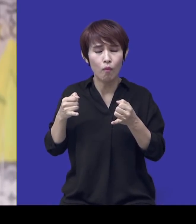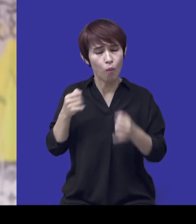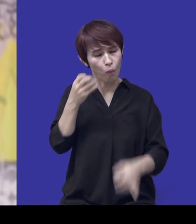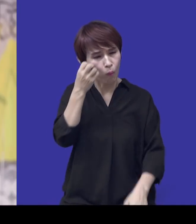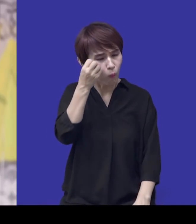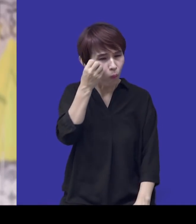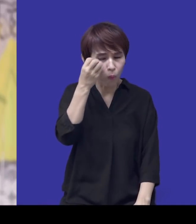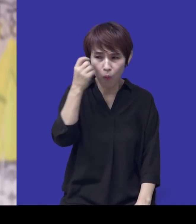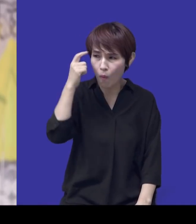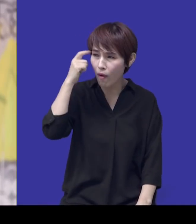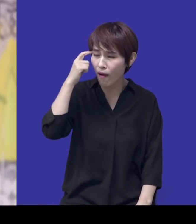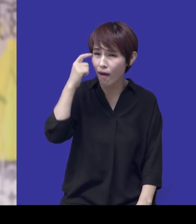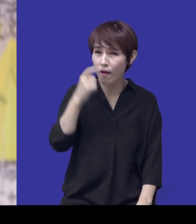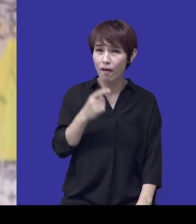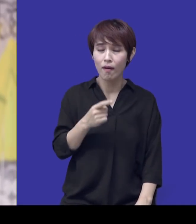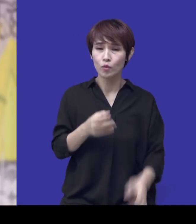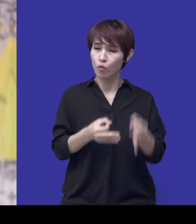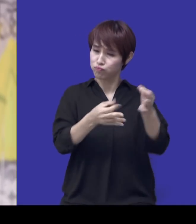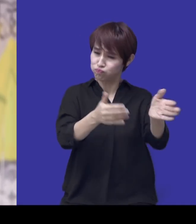그래서 이거 뭐지?